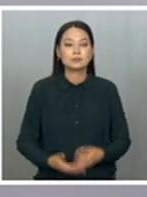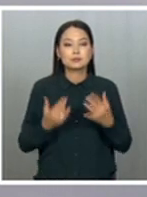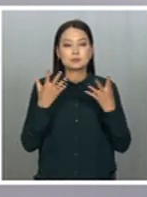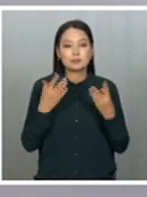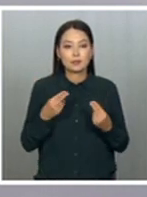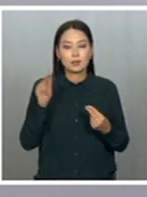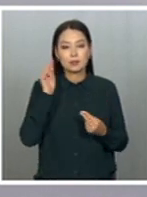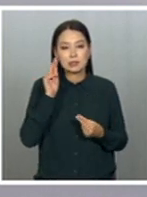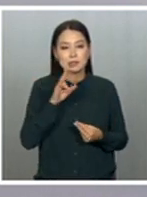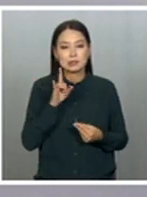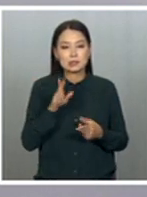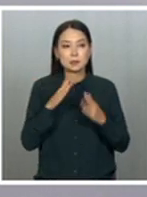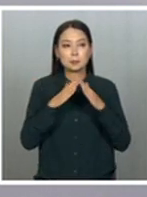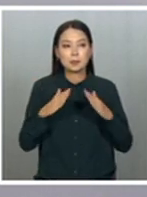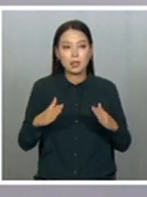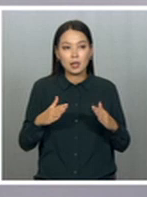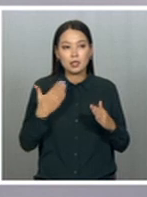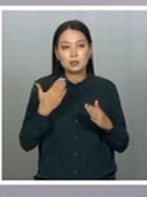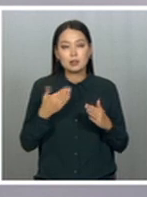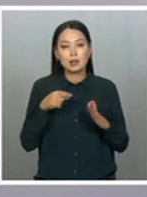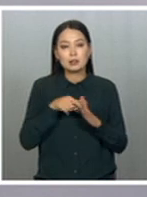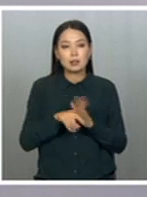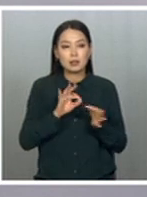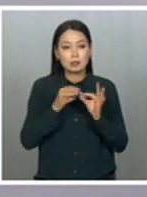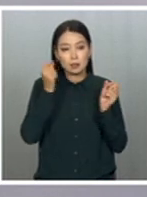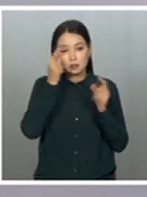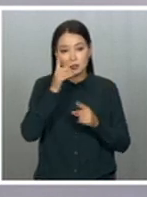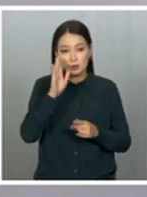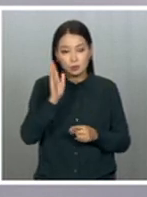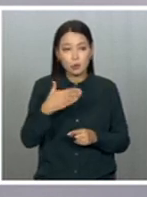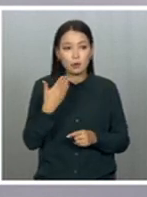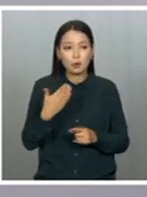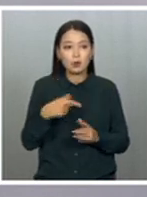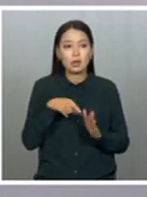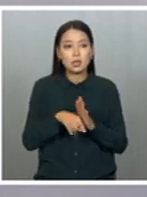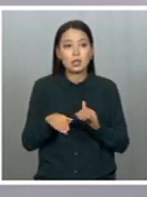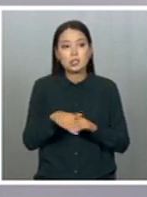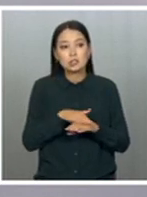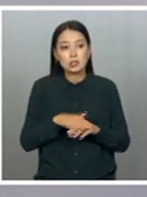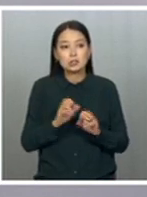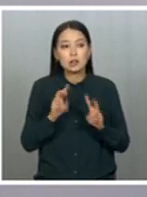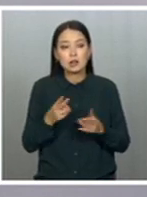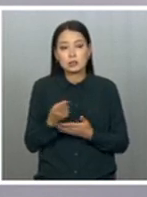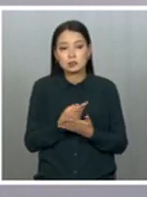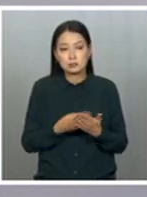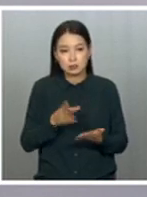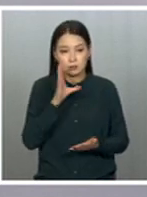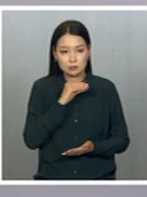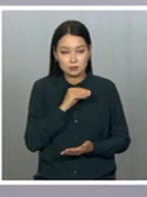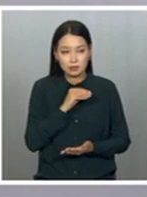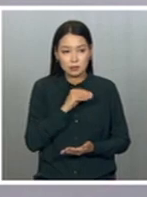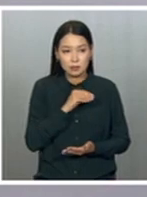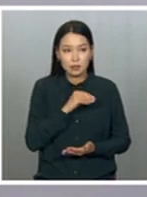сабақта қиық пирамиданың анықтамасын білесіз, оны жазықтықта кескінде аласыз.